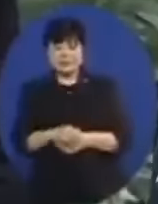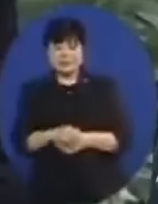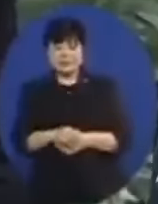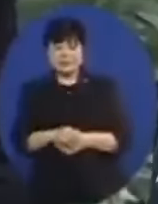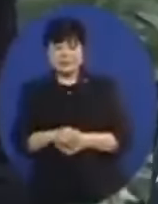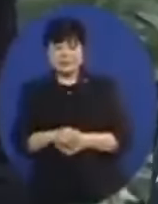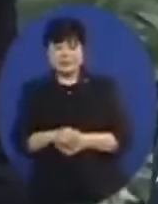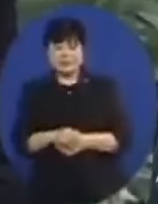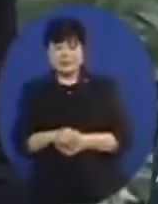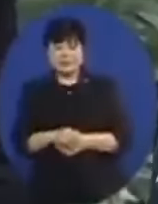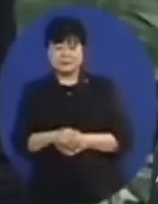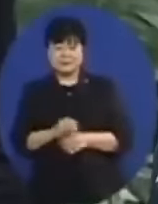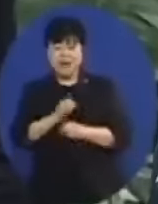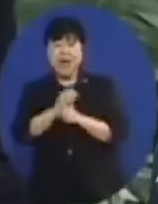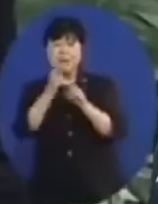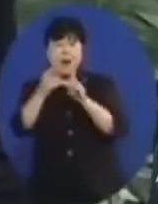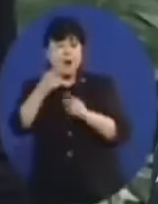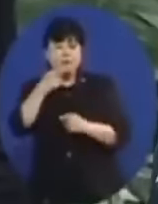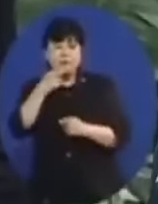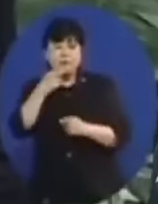제가 입이 막히고 할 말이 없어요.